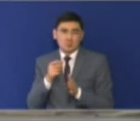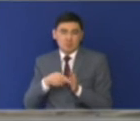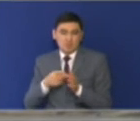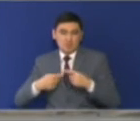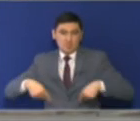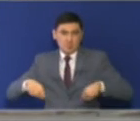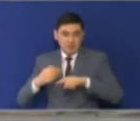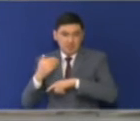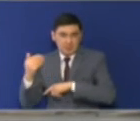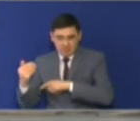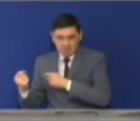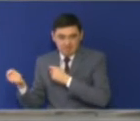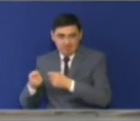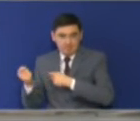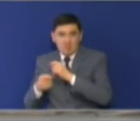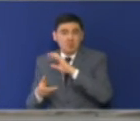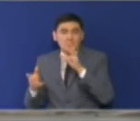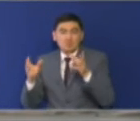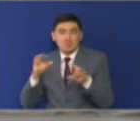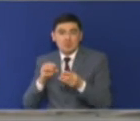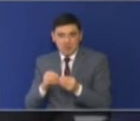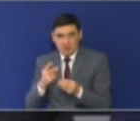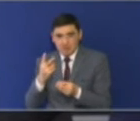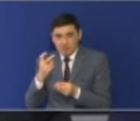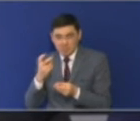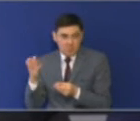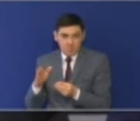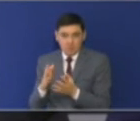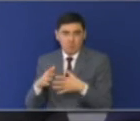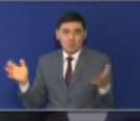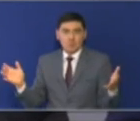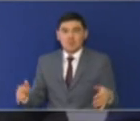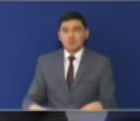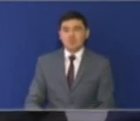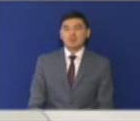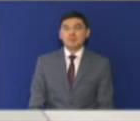дороге. Всего в экспозиции представлено около 200 экспонатов.